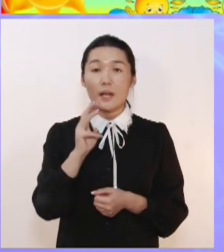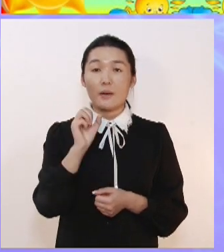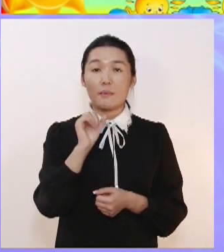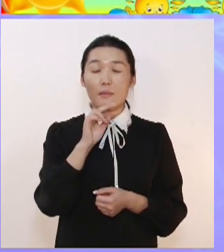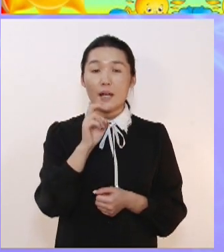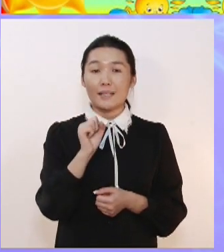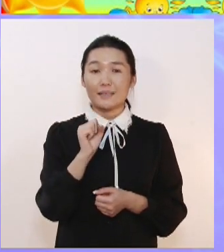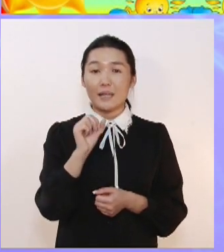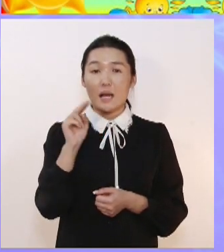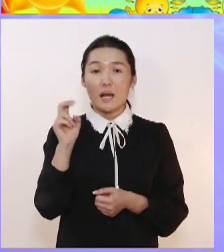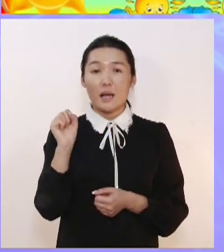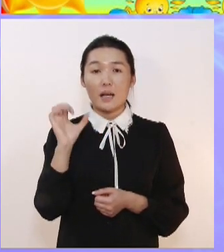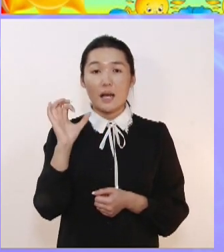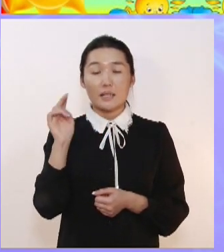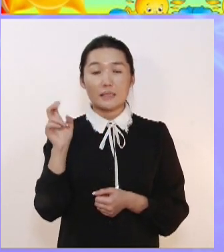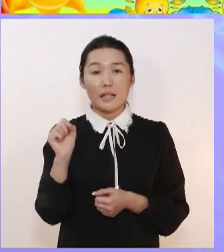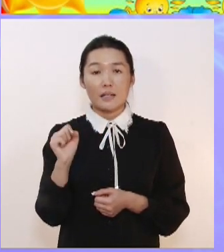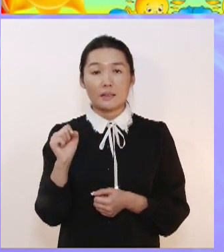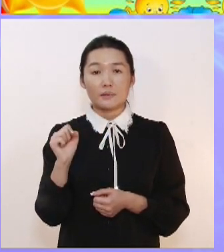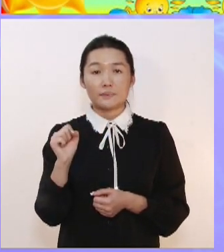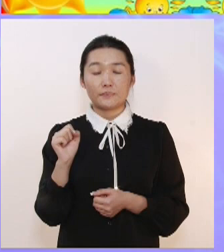маска – каска,